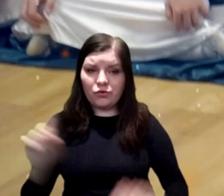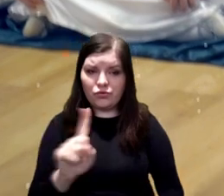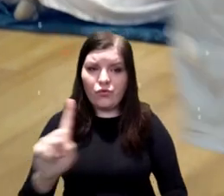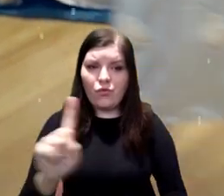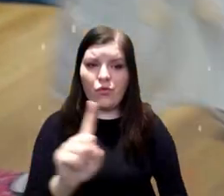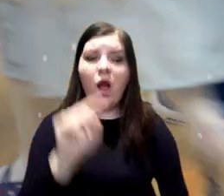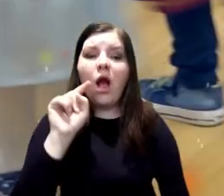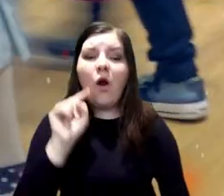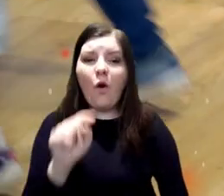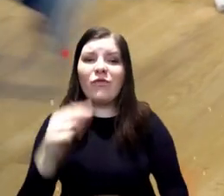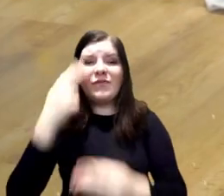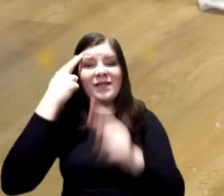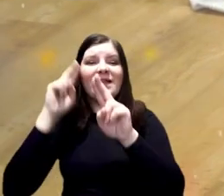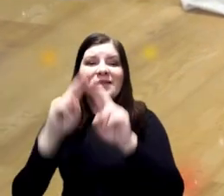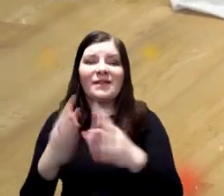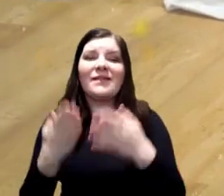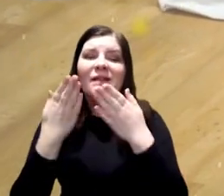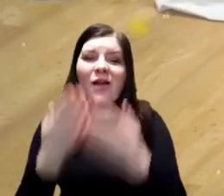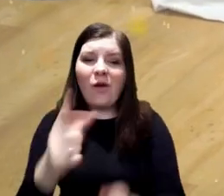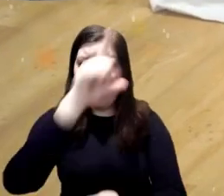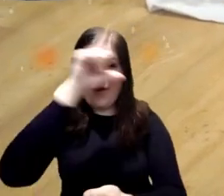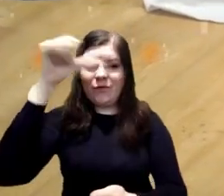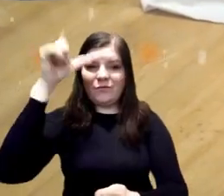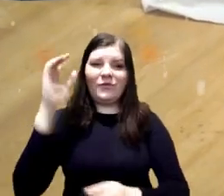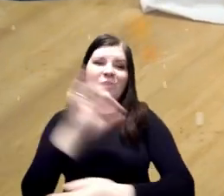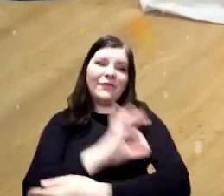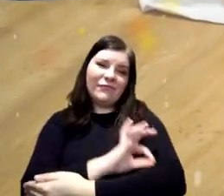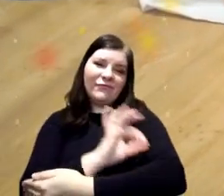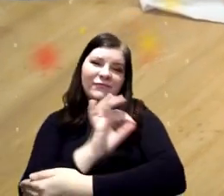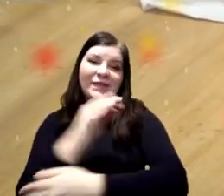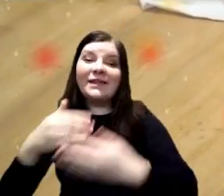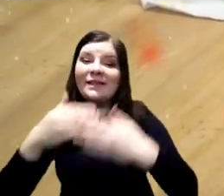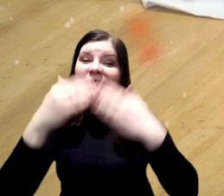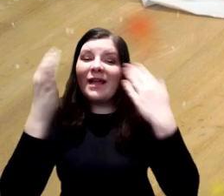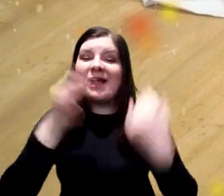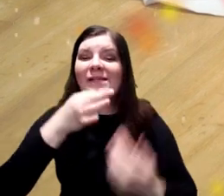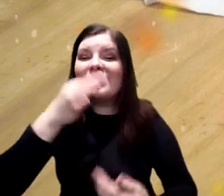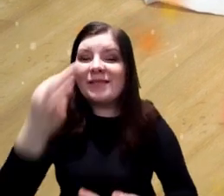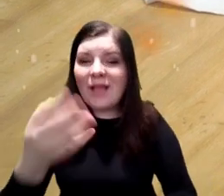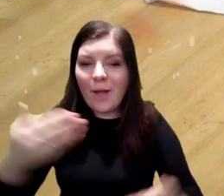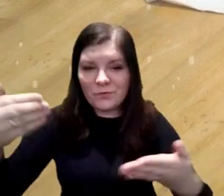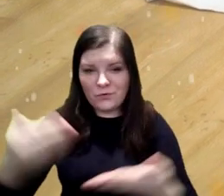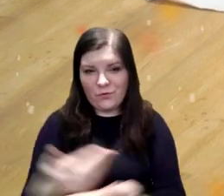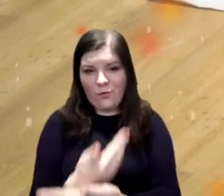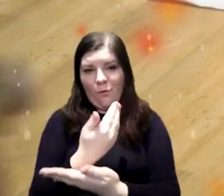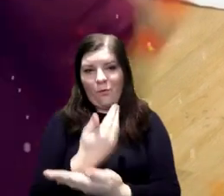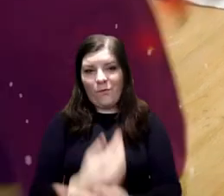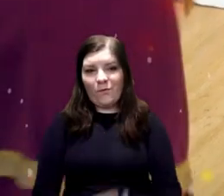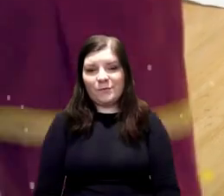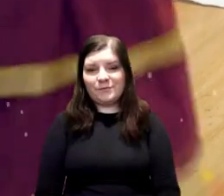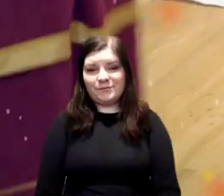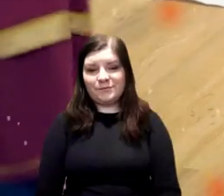program nasz dokończyć. Oczywiście będziemy go kontynuować również w przyszłości. A i na naszej stronie internetowej